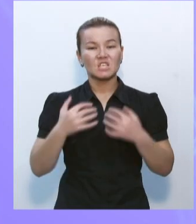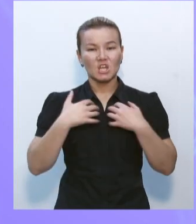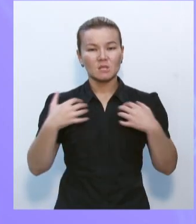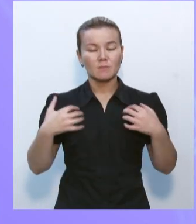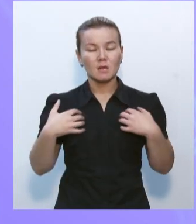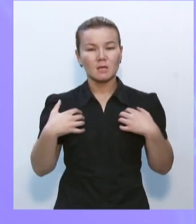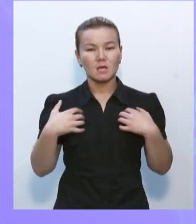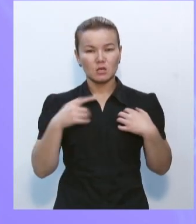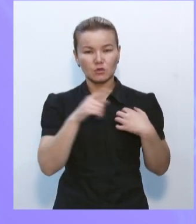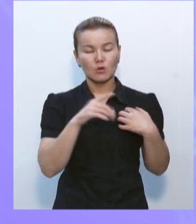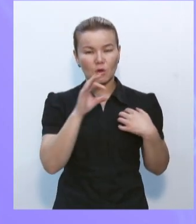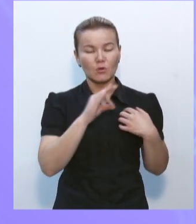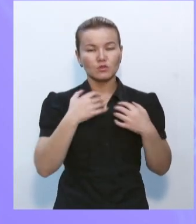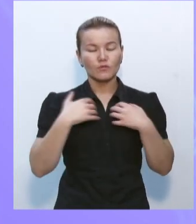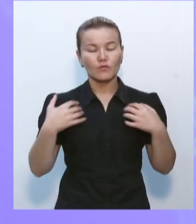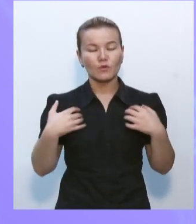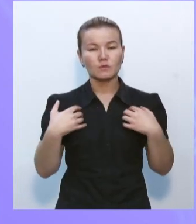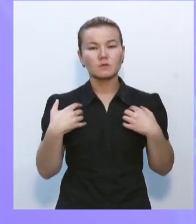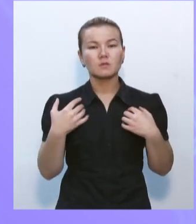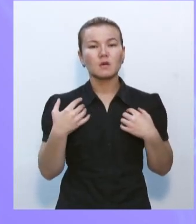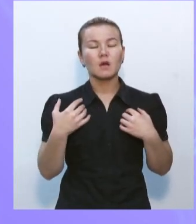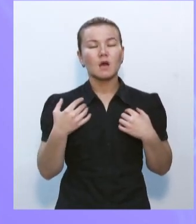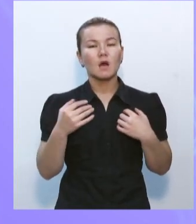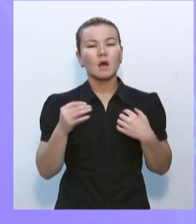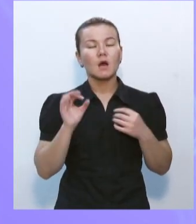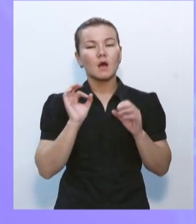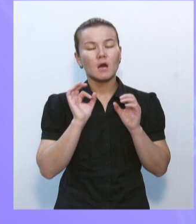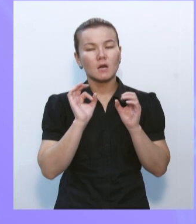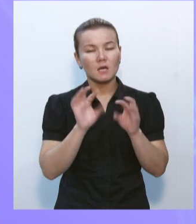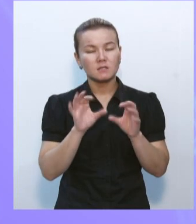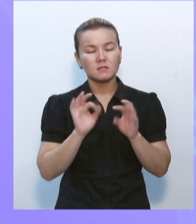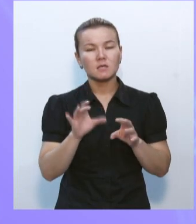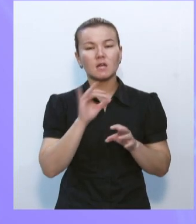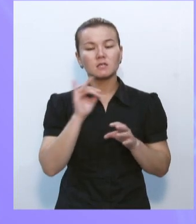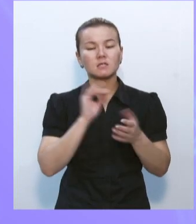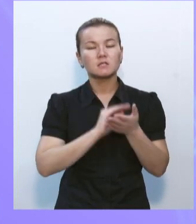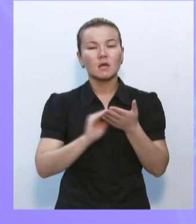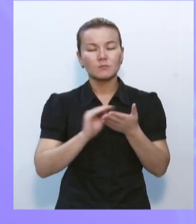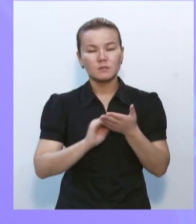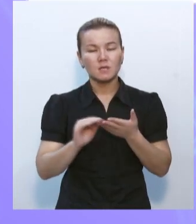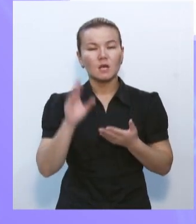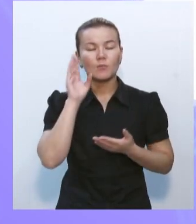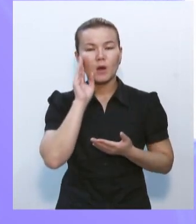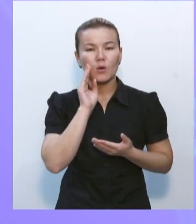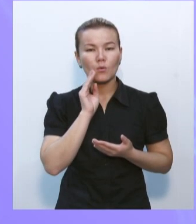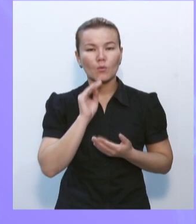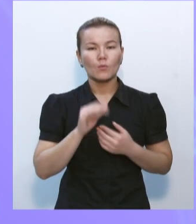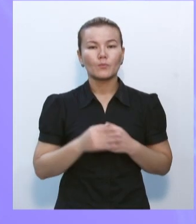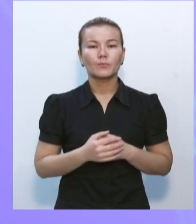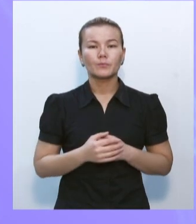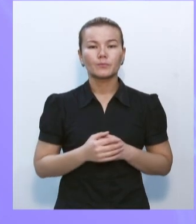Жаныбарлар жөнүндө айтып, жана жазып бере алам.